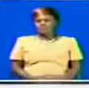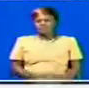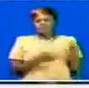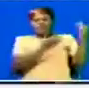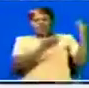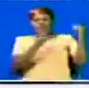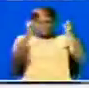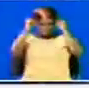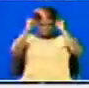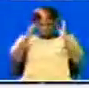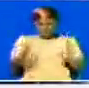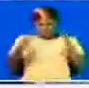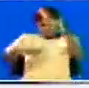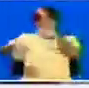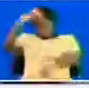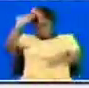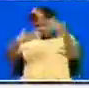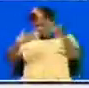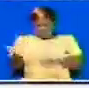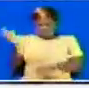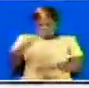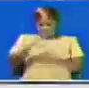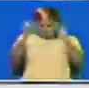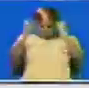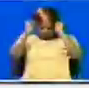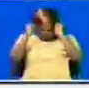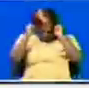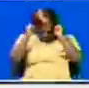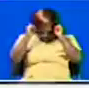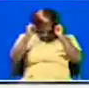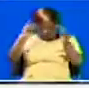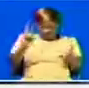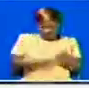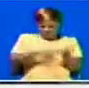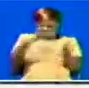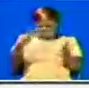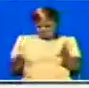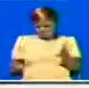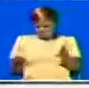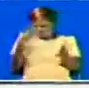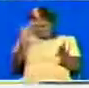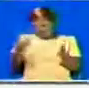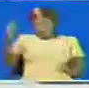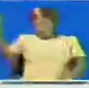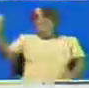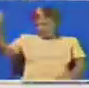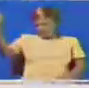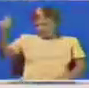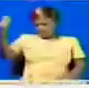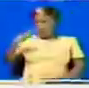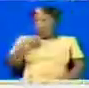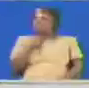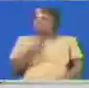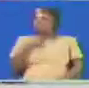Matumaini ya wanafunzi wa vyuo vikuu vya umma kuwa watarejea masomo yao hivi karibuni yametibukia nyongo baada ya muungano wa wahadhiri wa vyuo vikuu